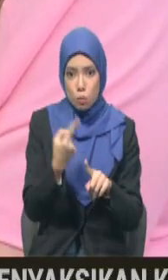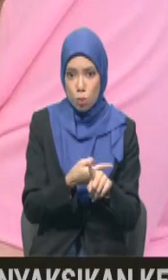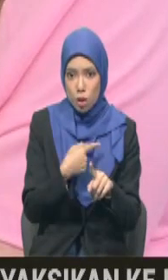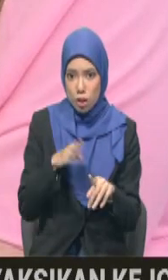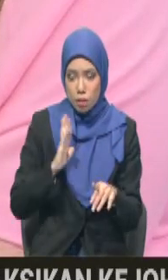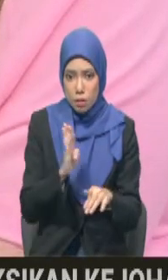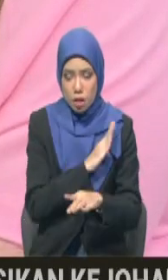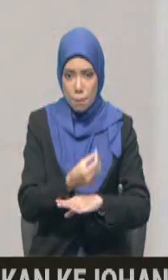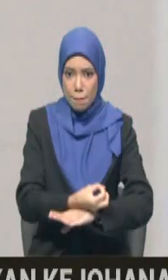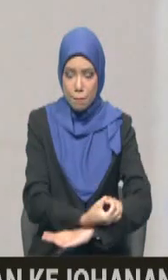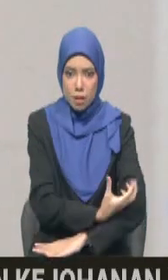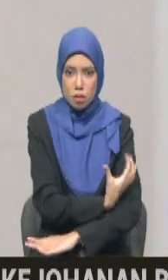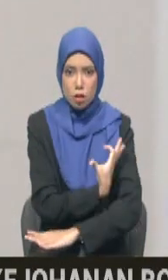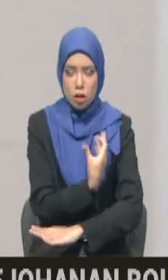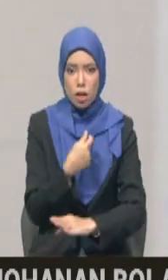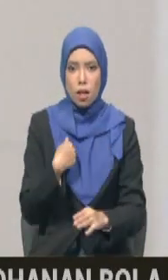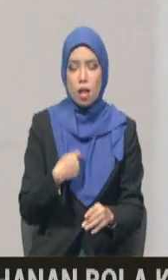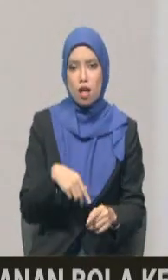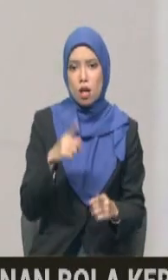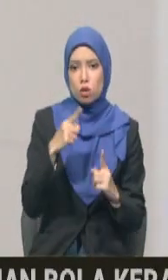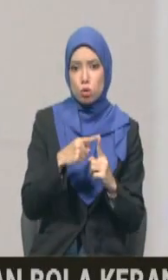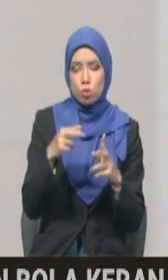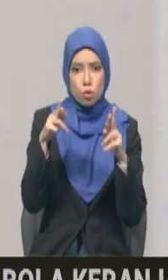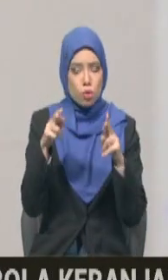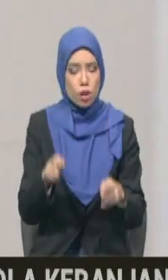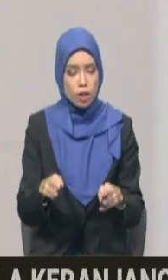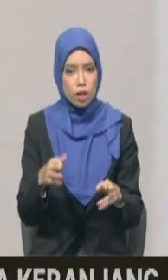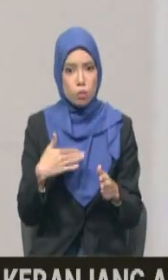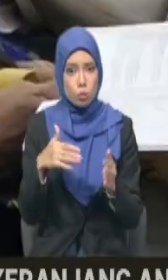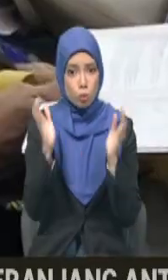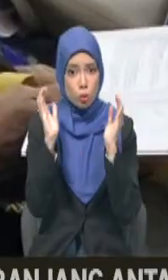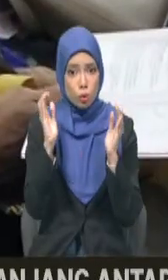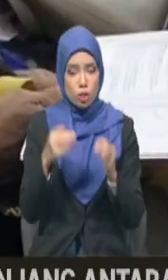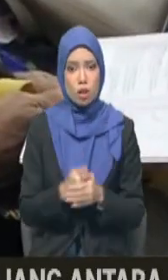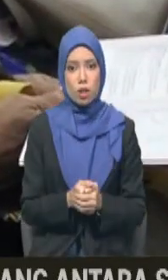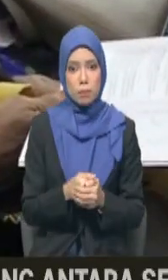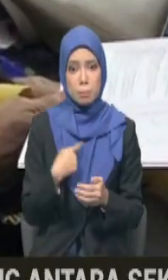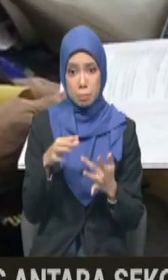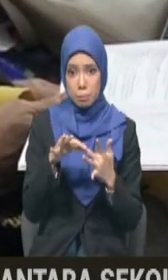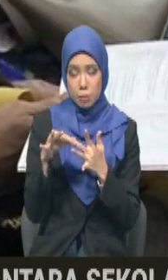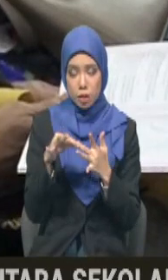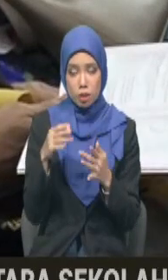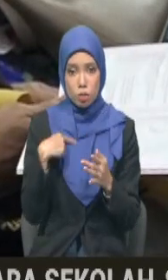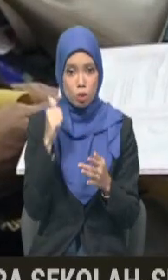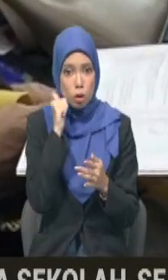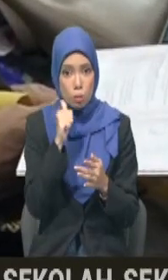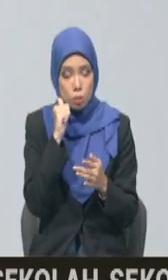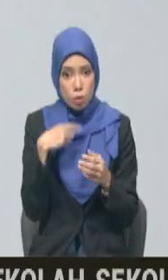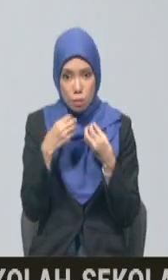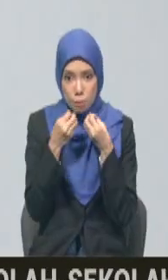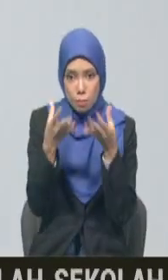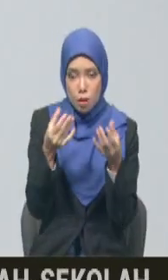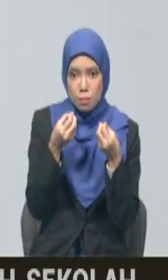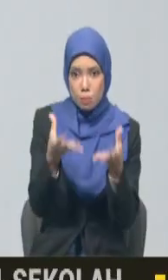payudara kepada masyarakat di negara ini khususnya kaum wanita dalam pelbagai peringkat umur forum disampaikan oleh